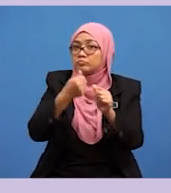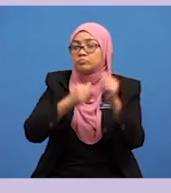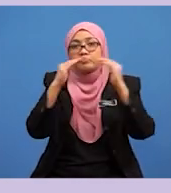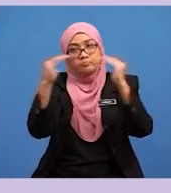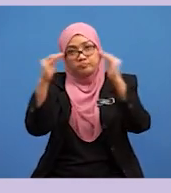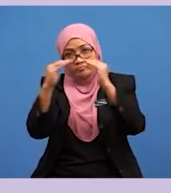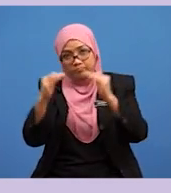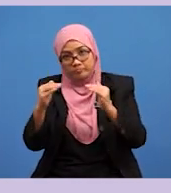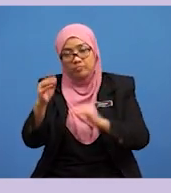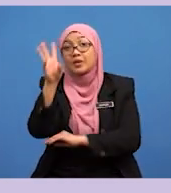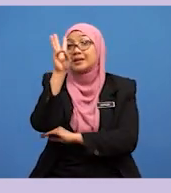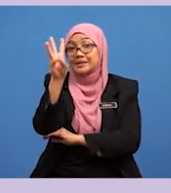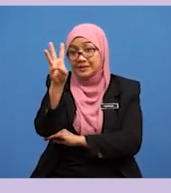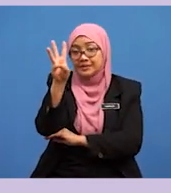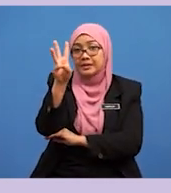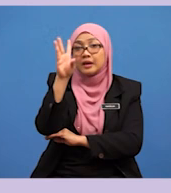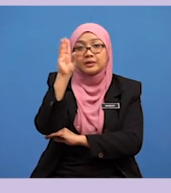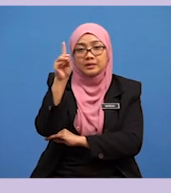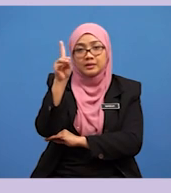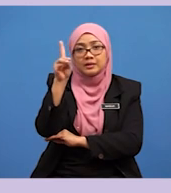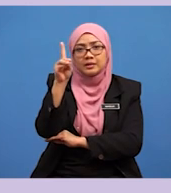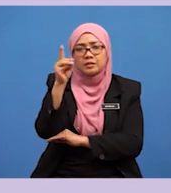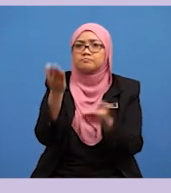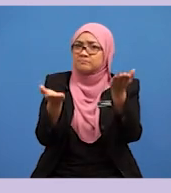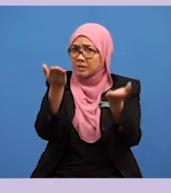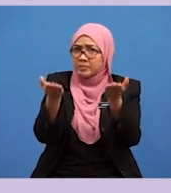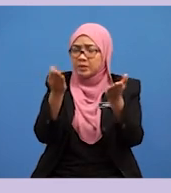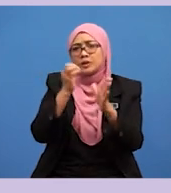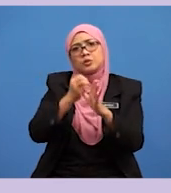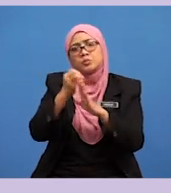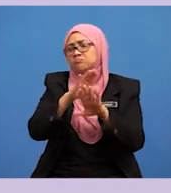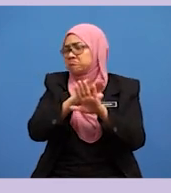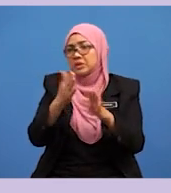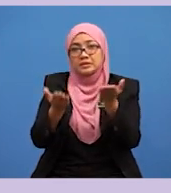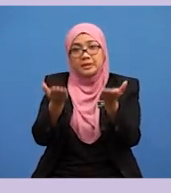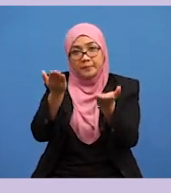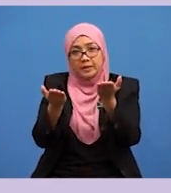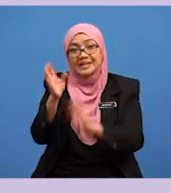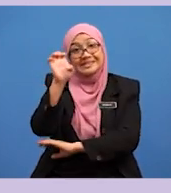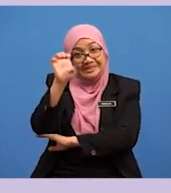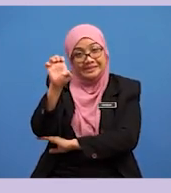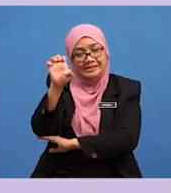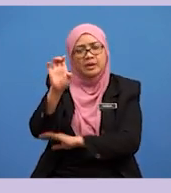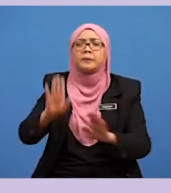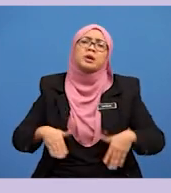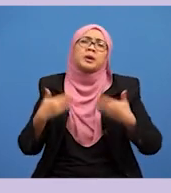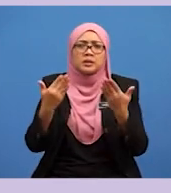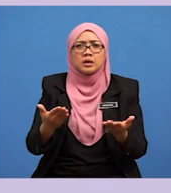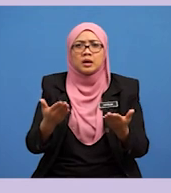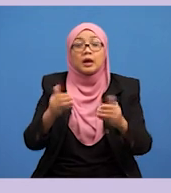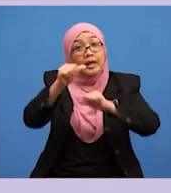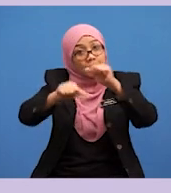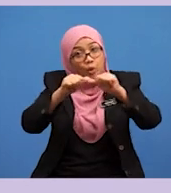D. Adakah atom kalium stabil atau tidak stabil? E. bagaimanakah